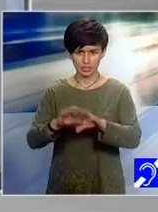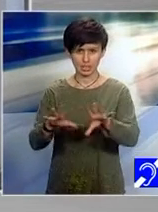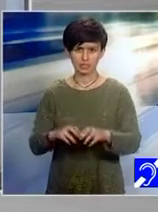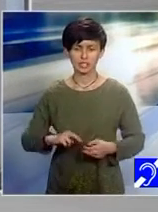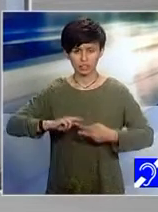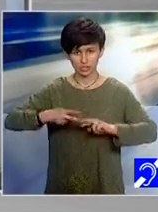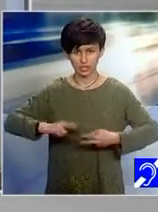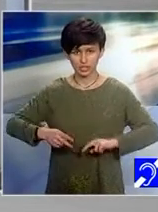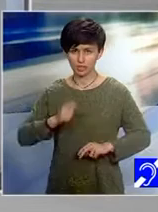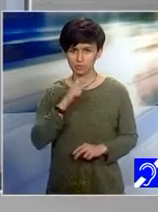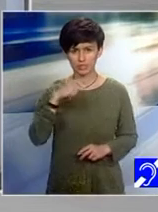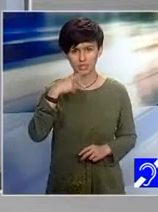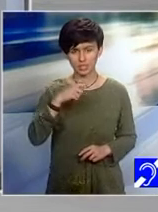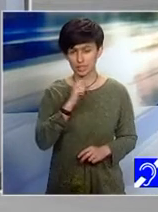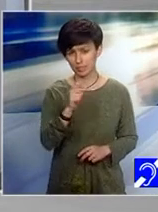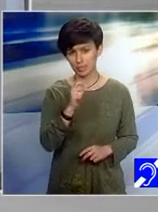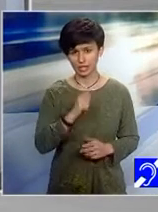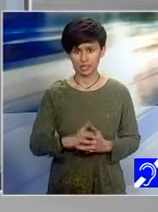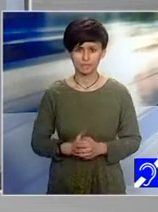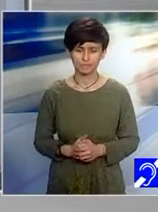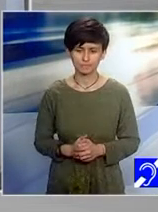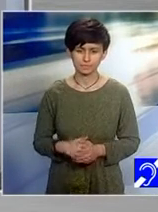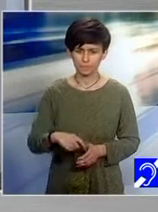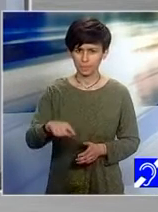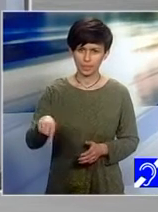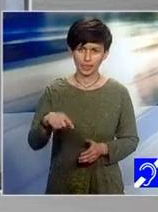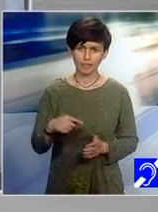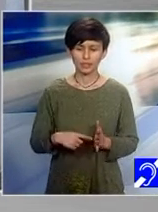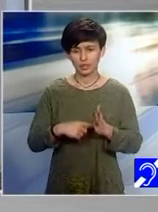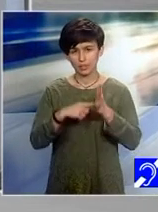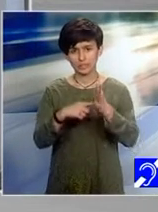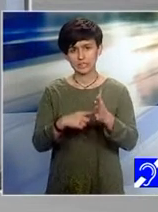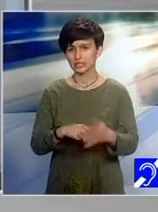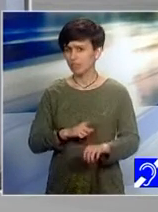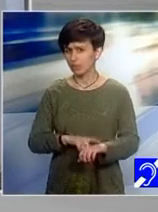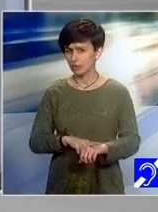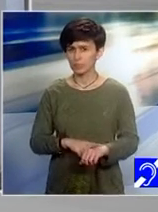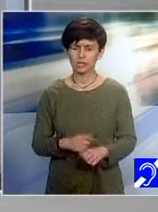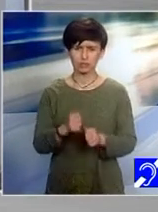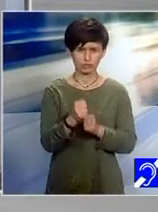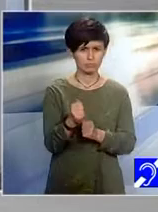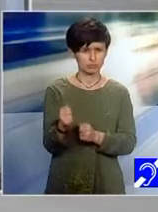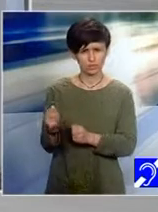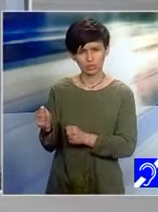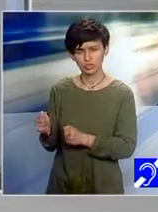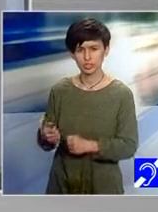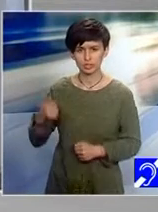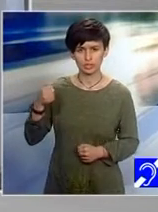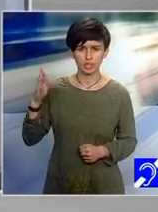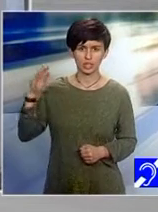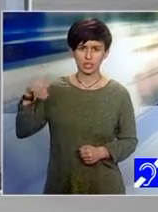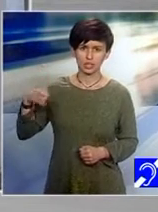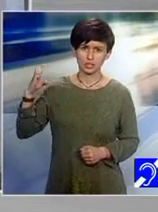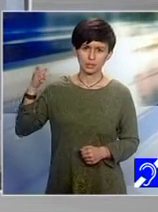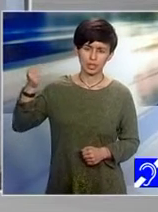maghiară, și totodată vom puncta momentul genocidului armean, care anul acesta